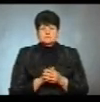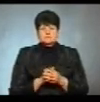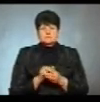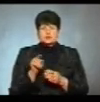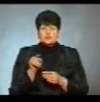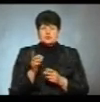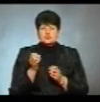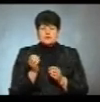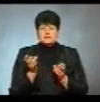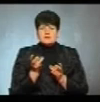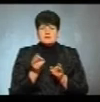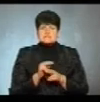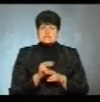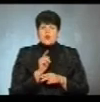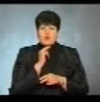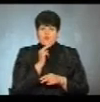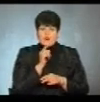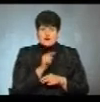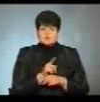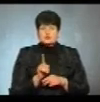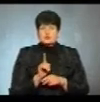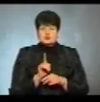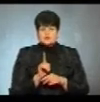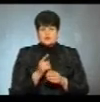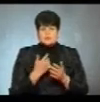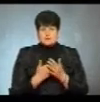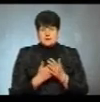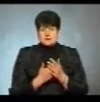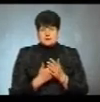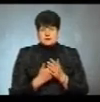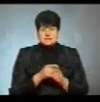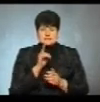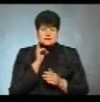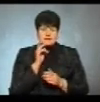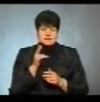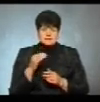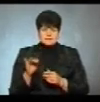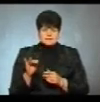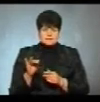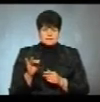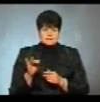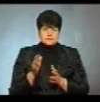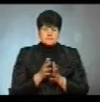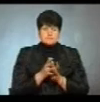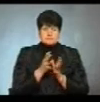ще потрібно зауважити, що, наприклад, за Зеленського